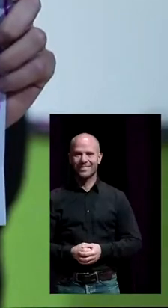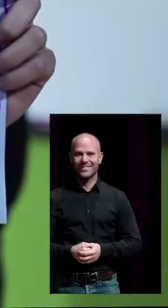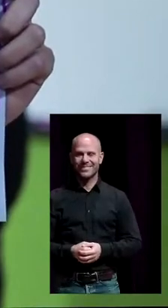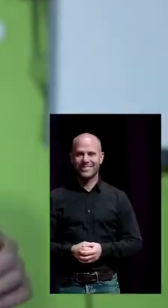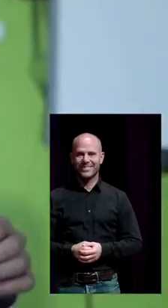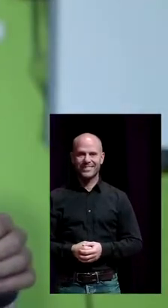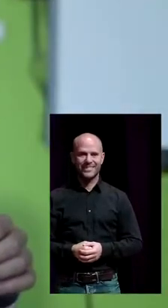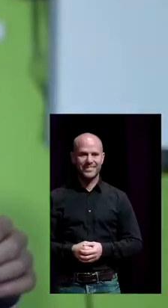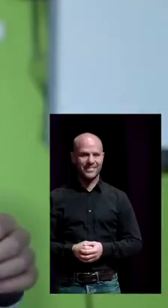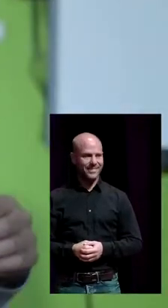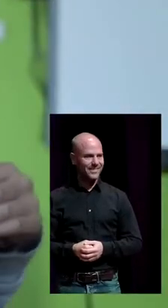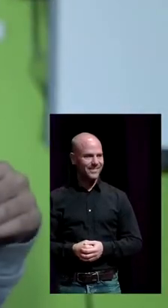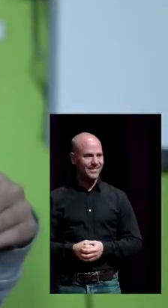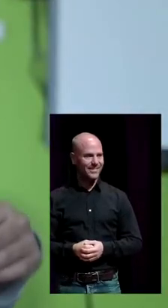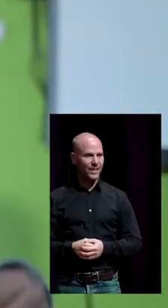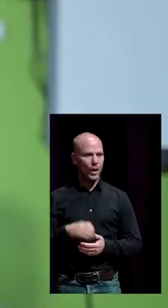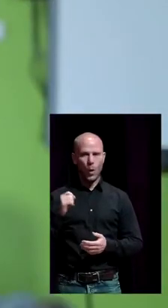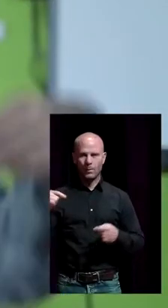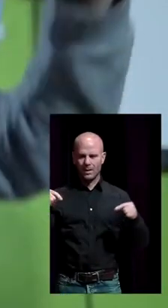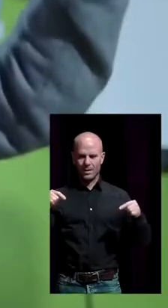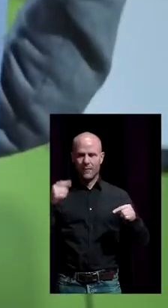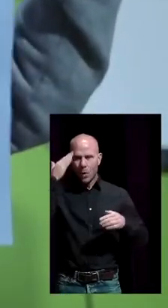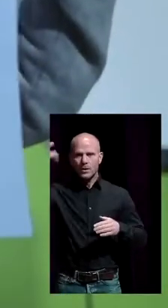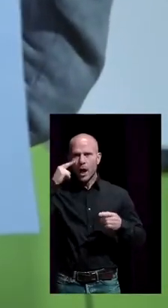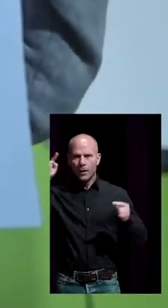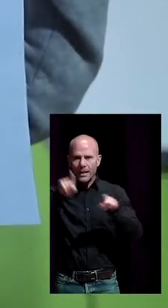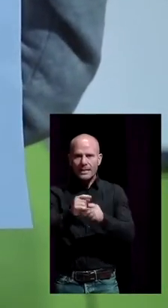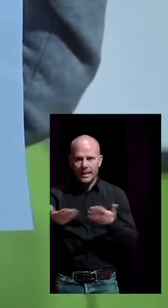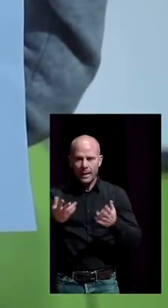När vuxna inte kommer överens så drabbas barn.